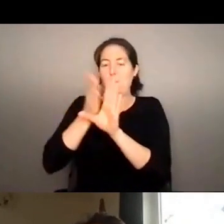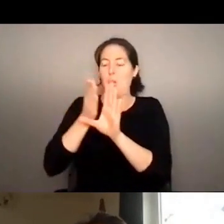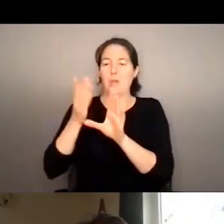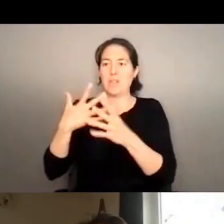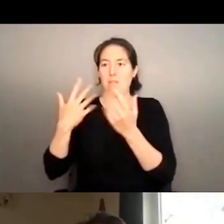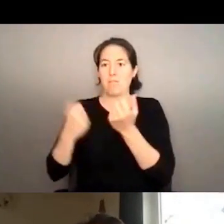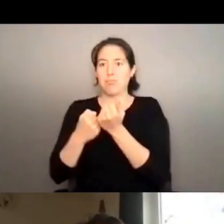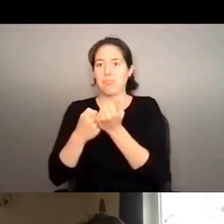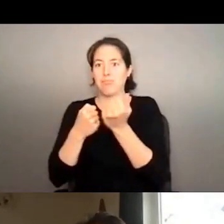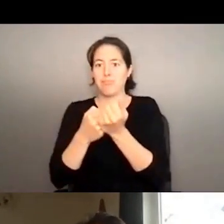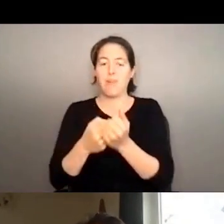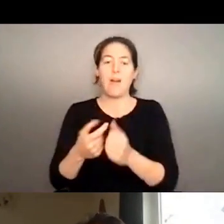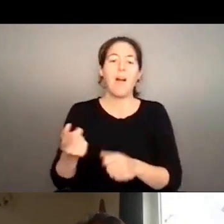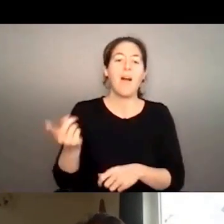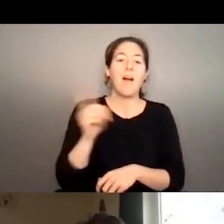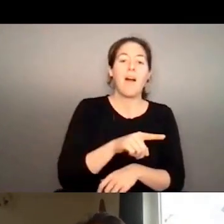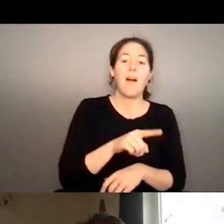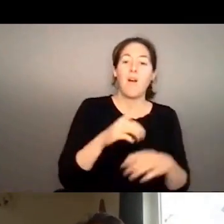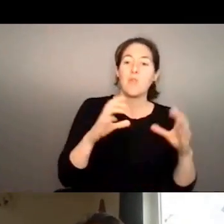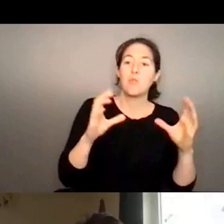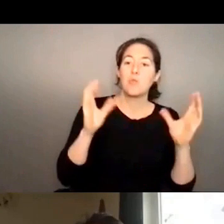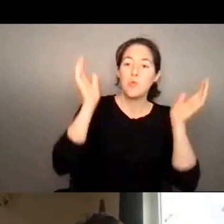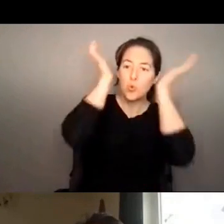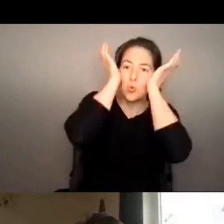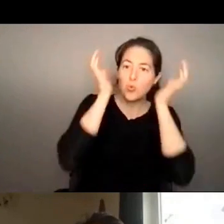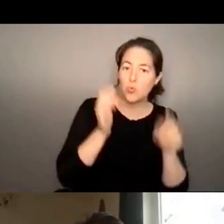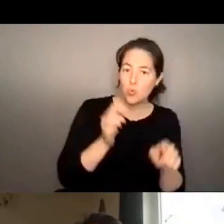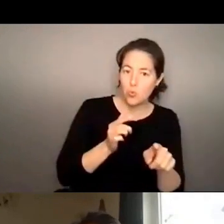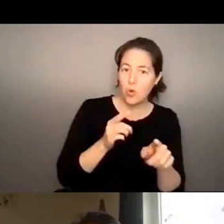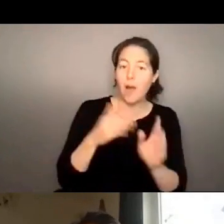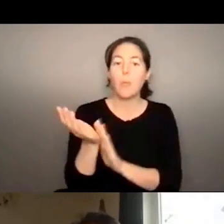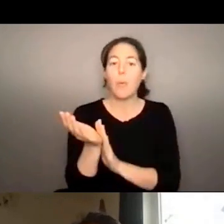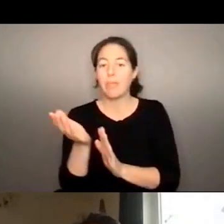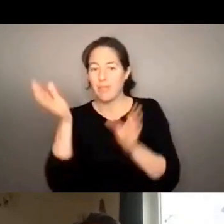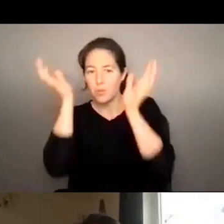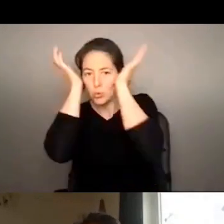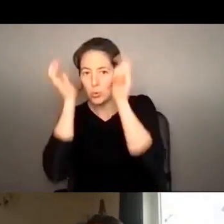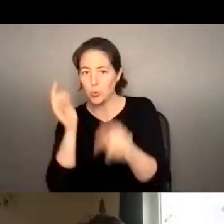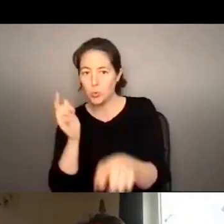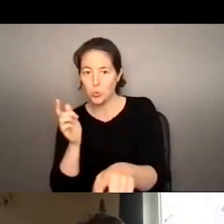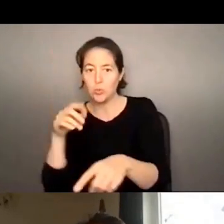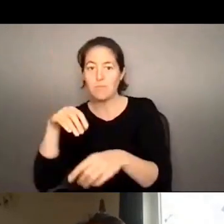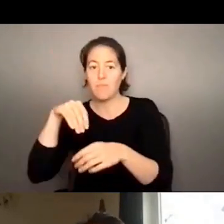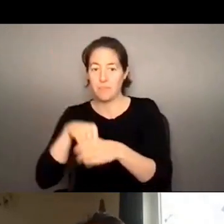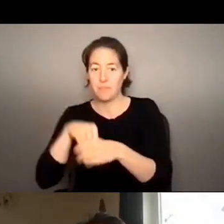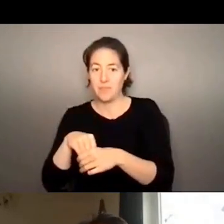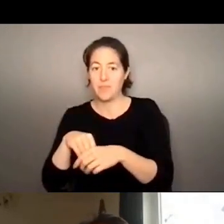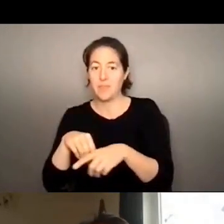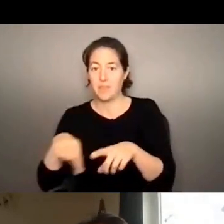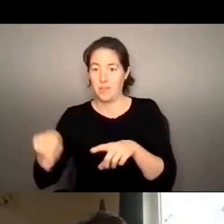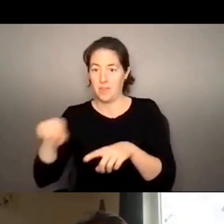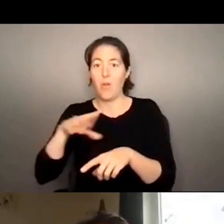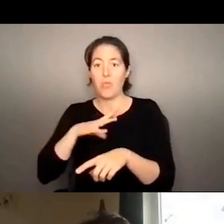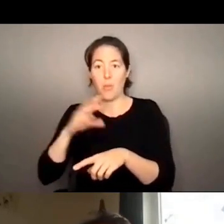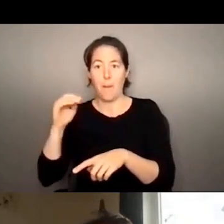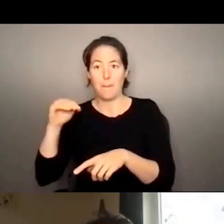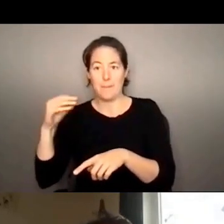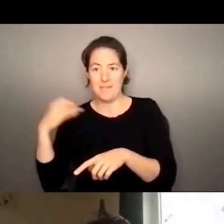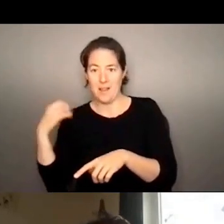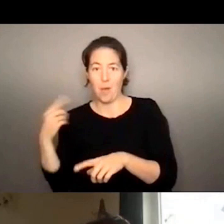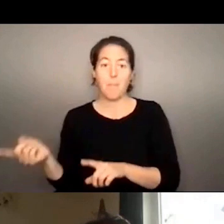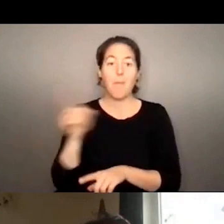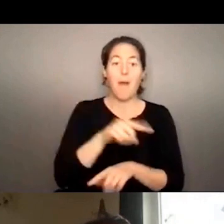choux. Celui à droite a été cultivé dans une talle où il y avait du mycélium, celui à gauche,